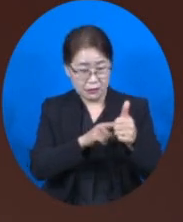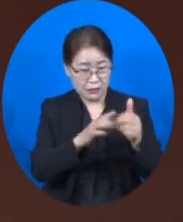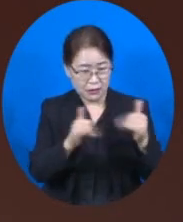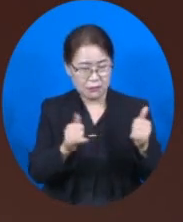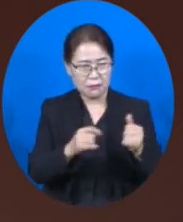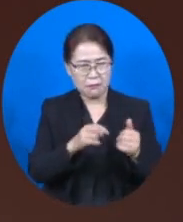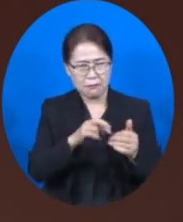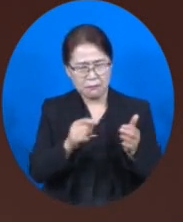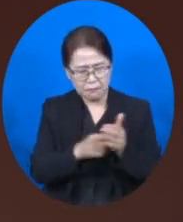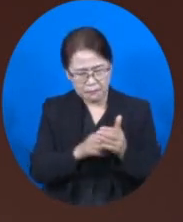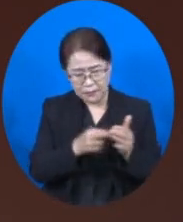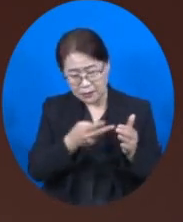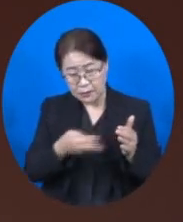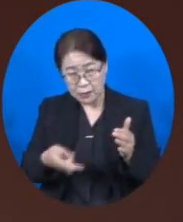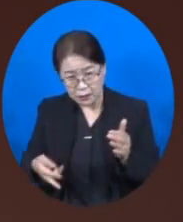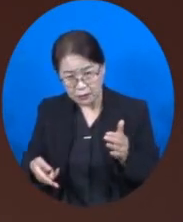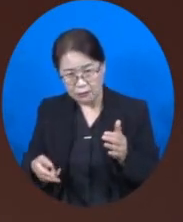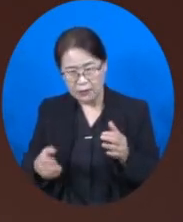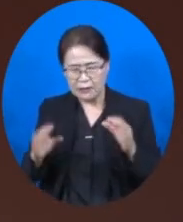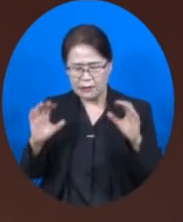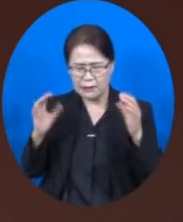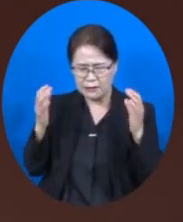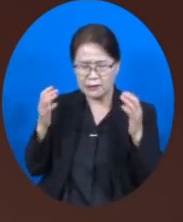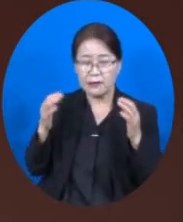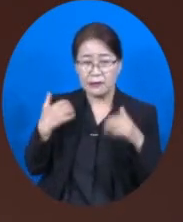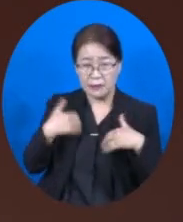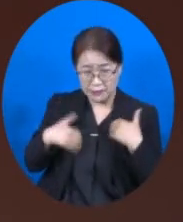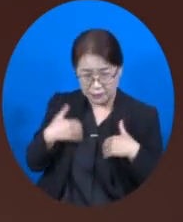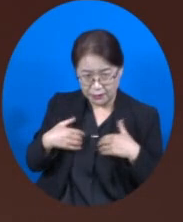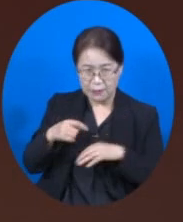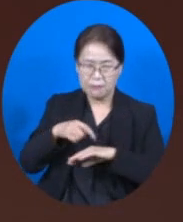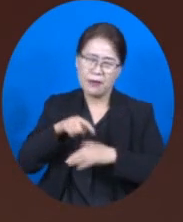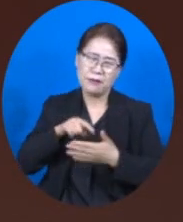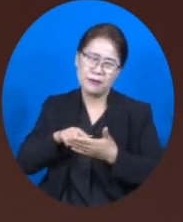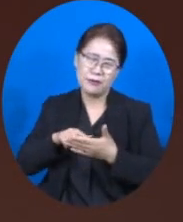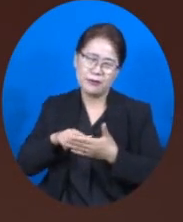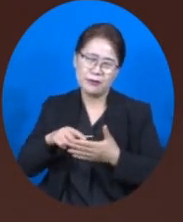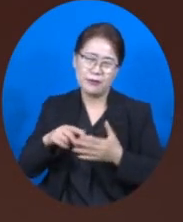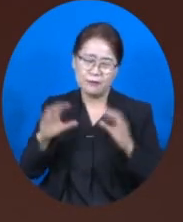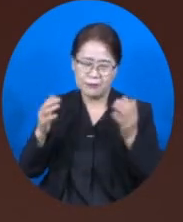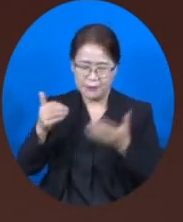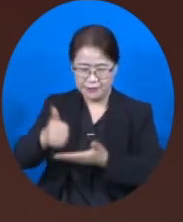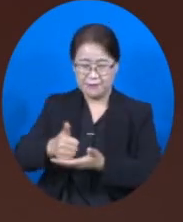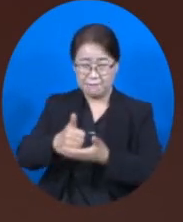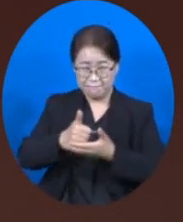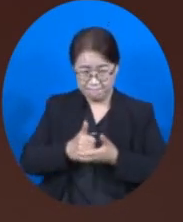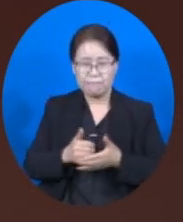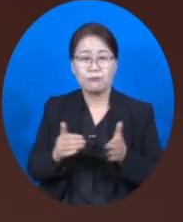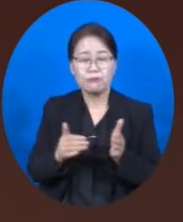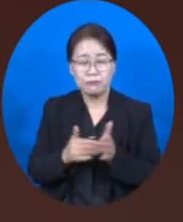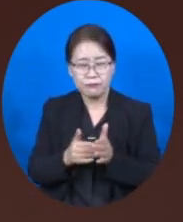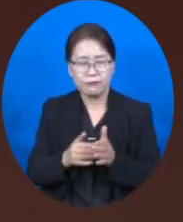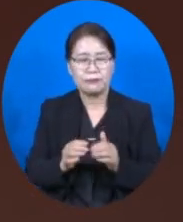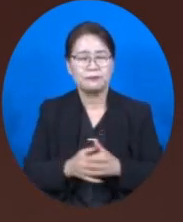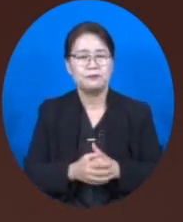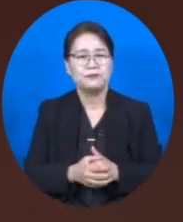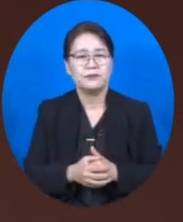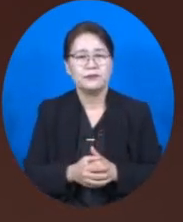삭개오는 급히 내려와서 즐거워하면서 예수님을 영접을 했습니다